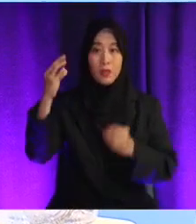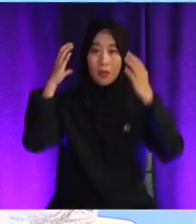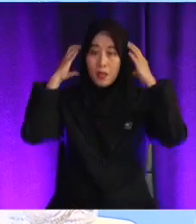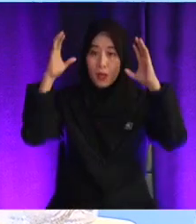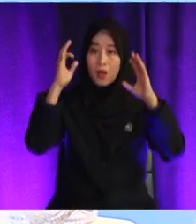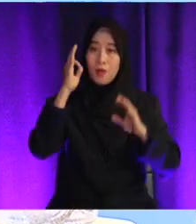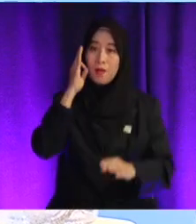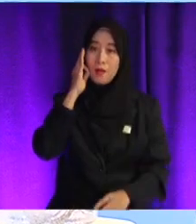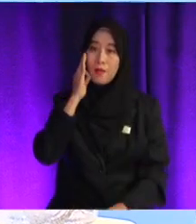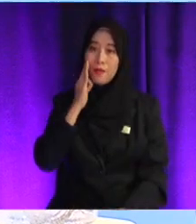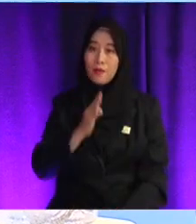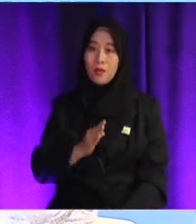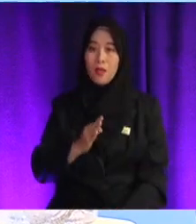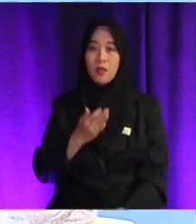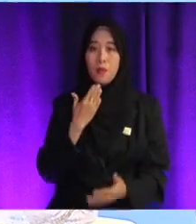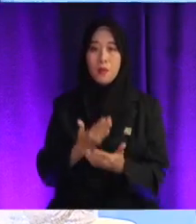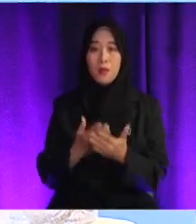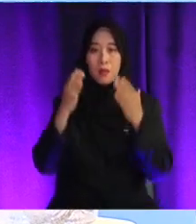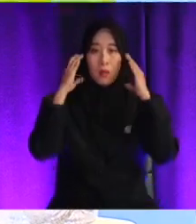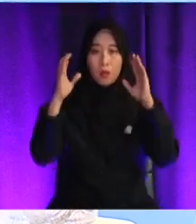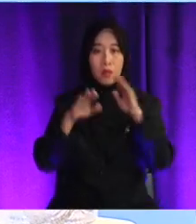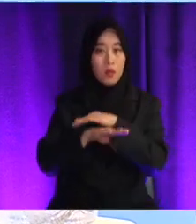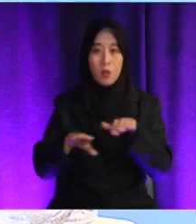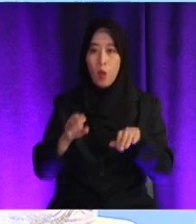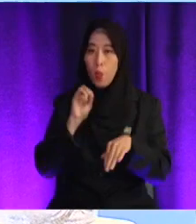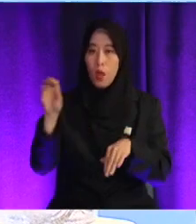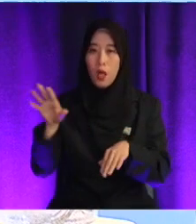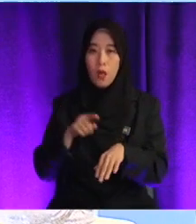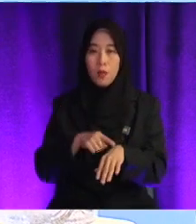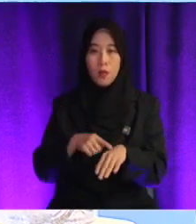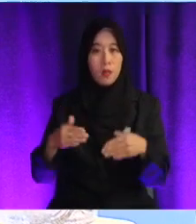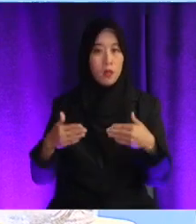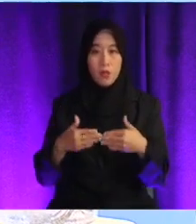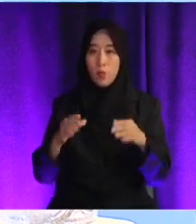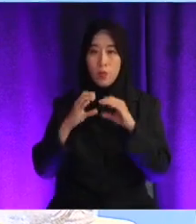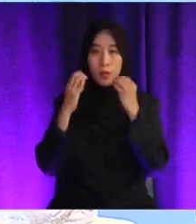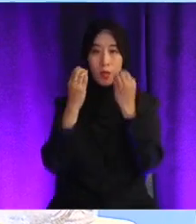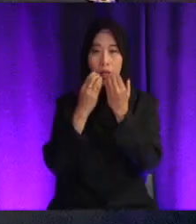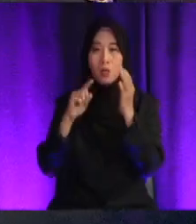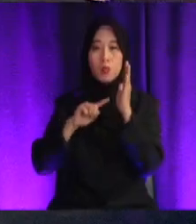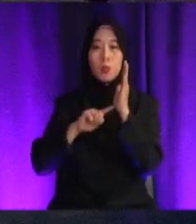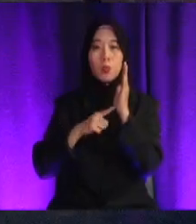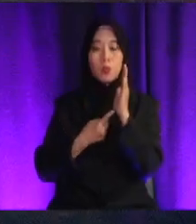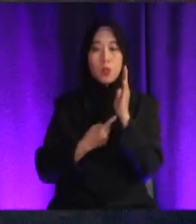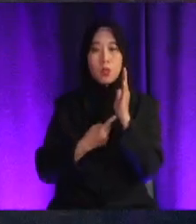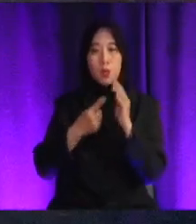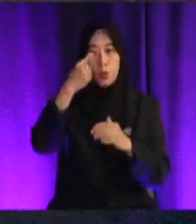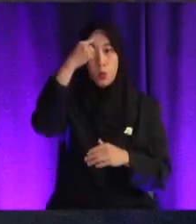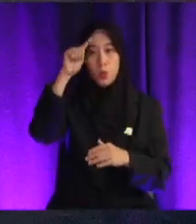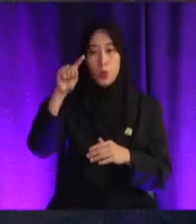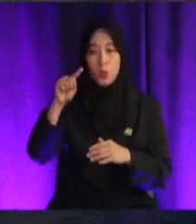kita, Cikgu Farida. Baik cikgu, saya rasa tanpa buang masa, jom kita sambung balik kelas kita. Silakan. Okey, untuk segmen